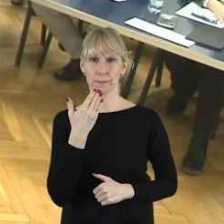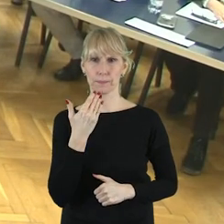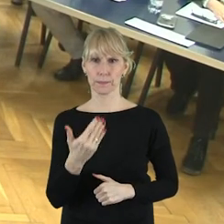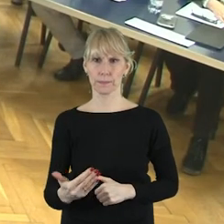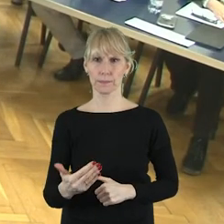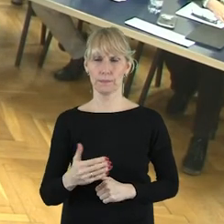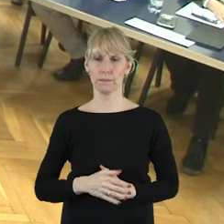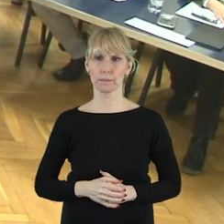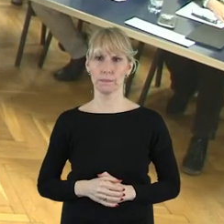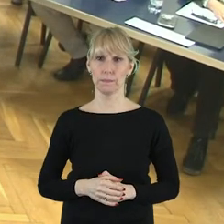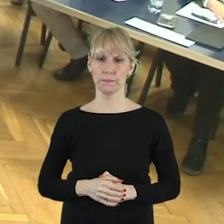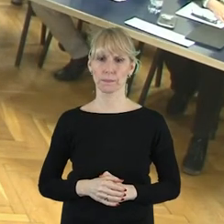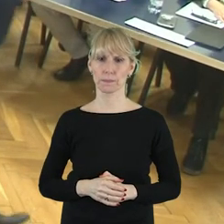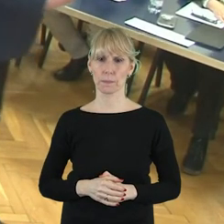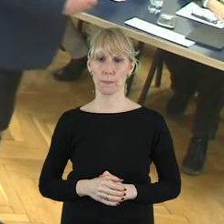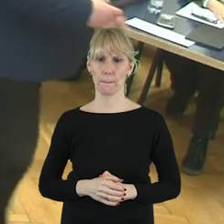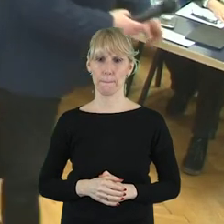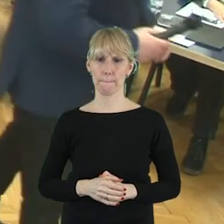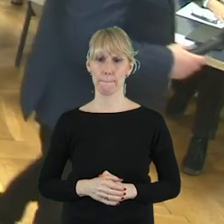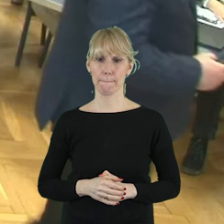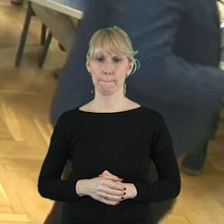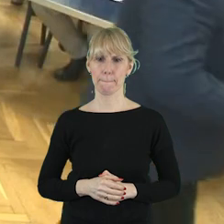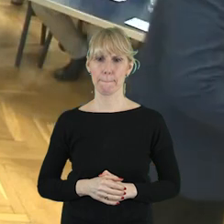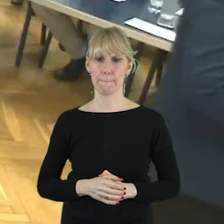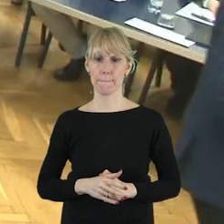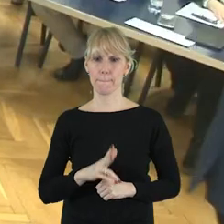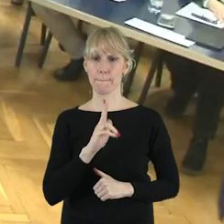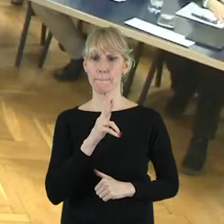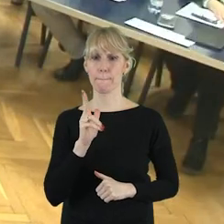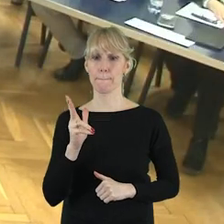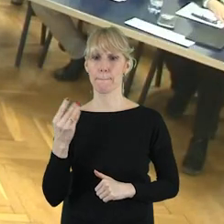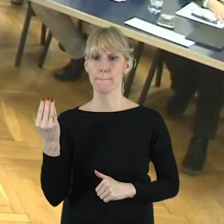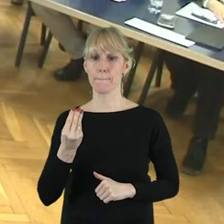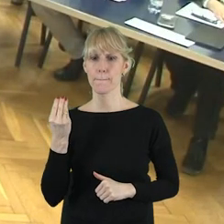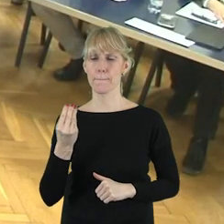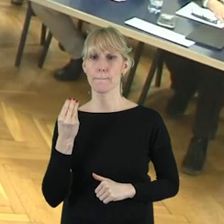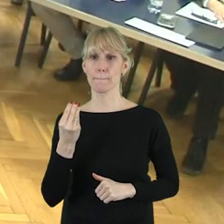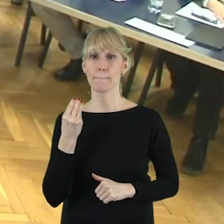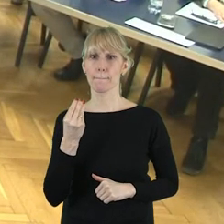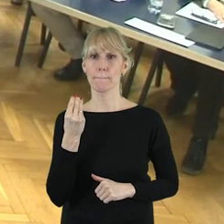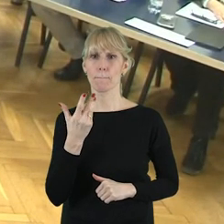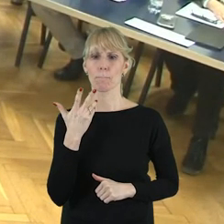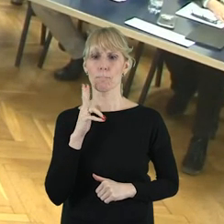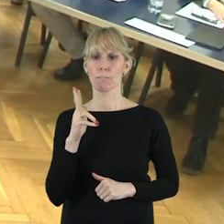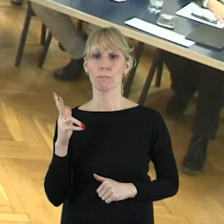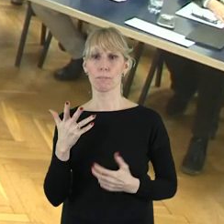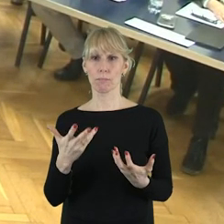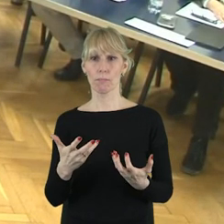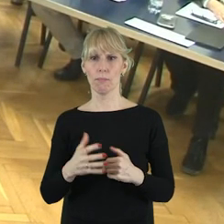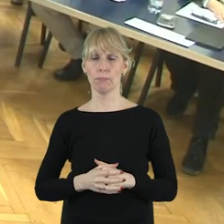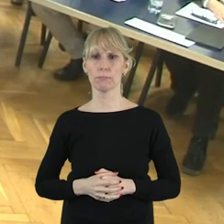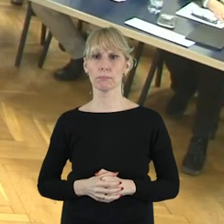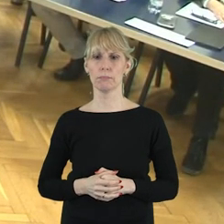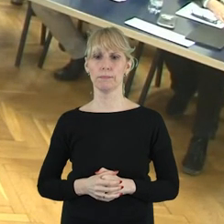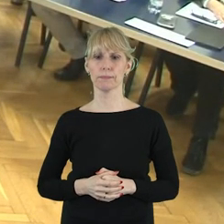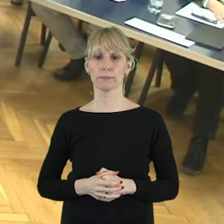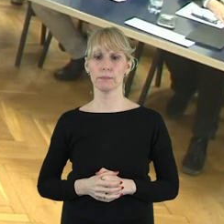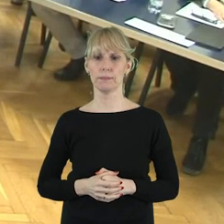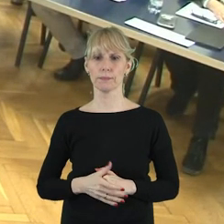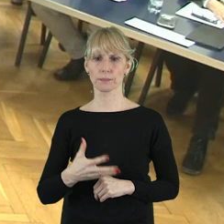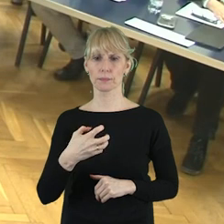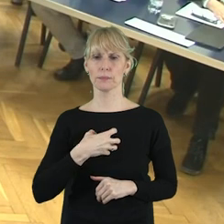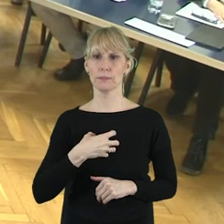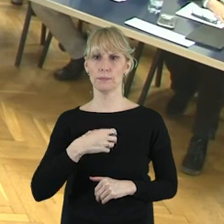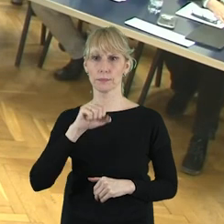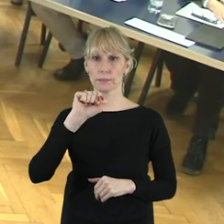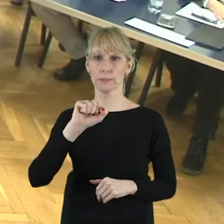Czy ktoś z Państwa radnych chciałby jeszcze zabrać głos w tym punkcie? Proszę bardzo, Pani Dyrektor Magdalena Amrozik. Prosiłabym jednak,